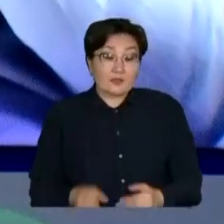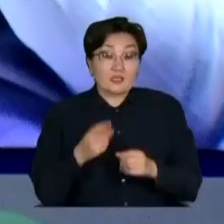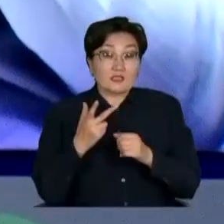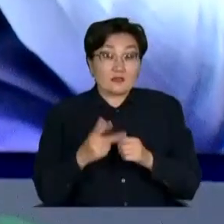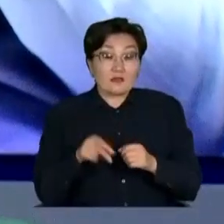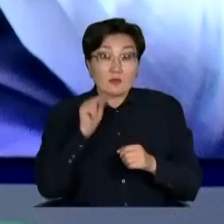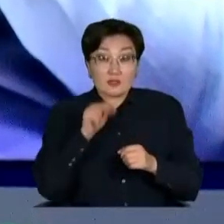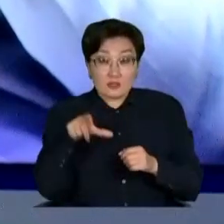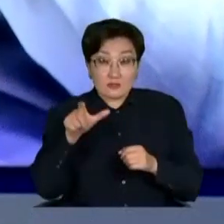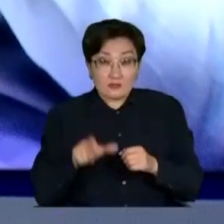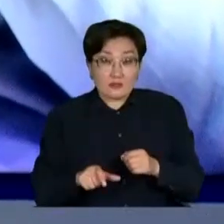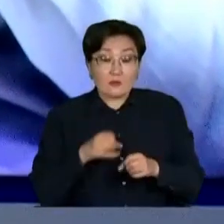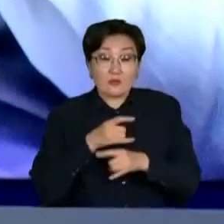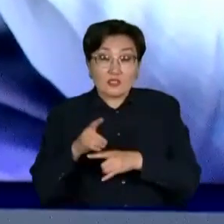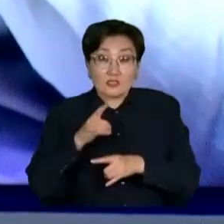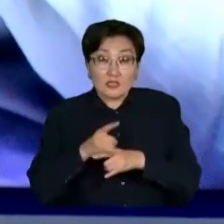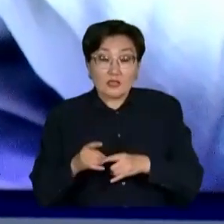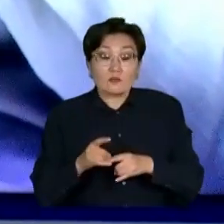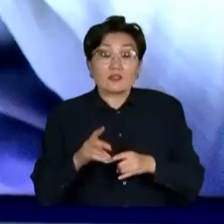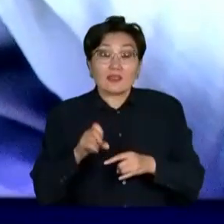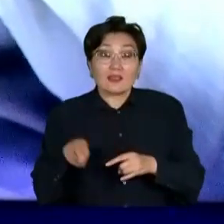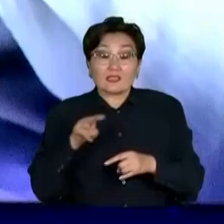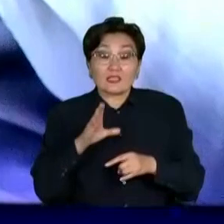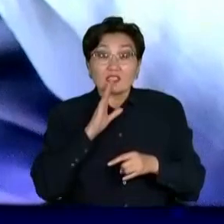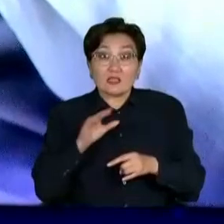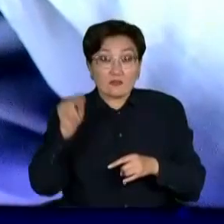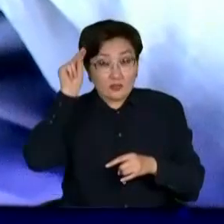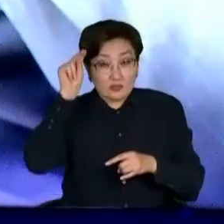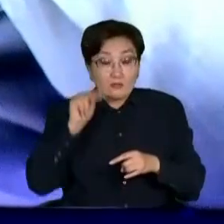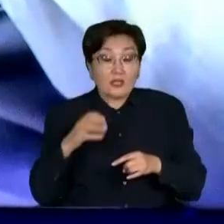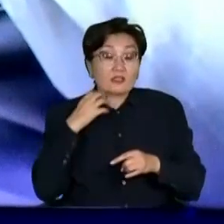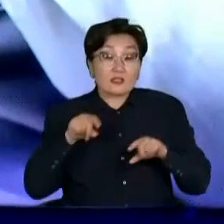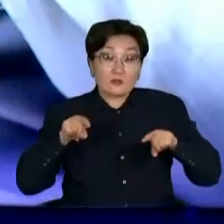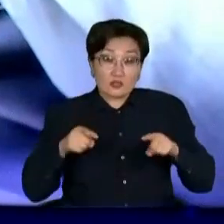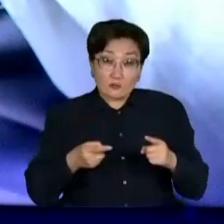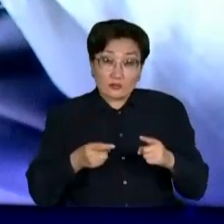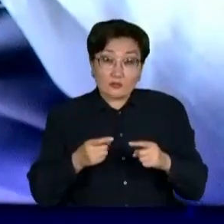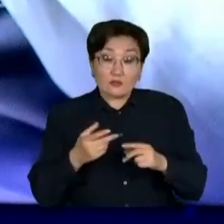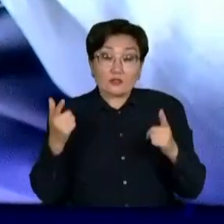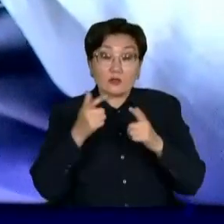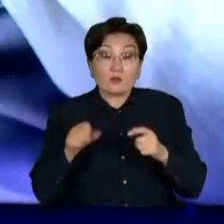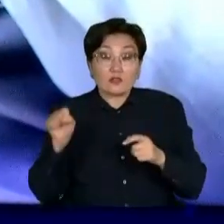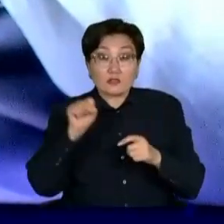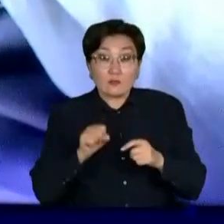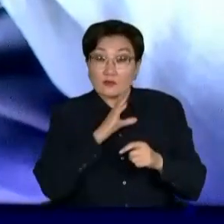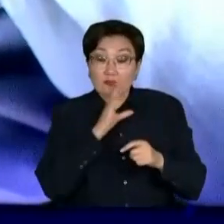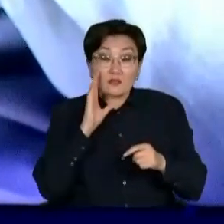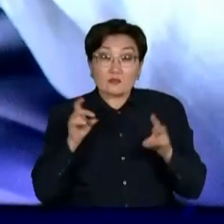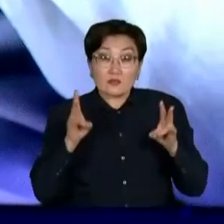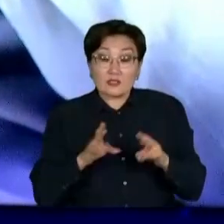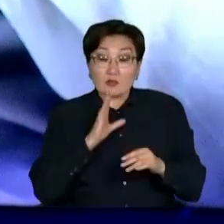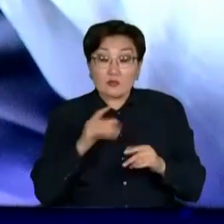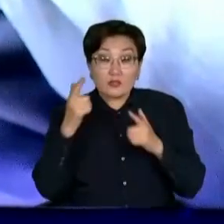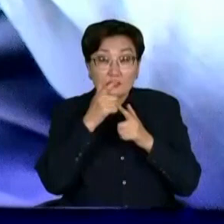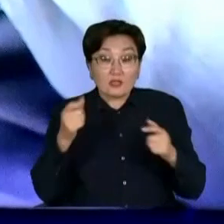13 подозреваемых в издевательствах над школьницей в Кызылорде задержаны. Об этом сообщили в МВД. Напомню, в августе мама пострадавшей сообщила,